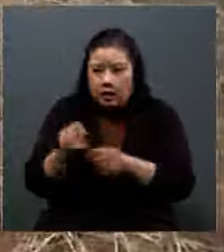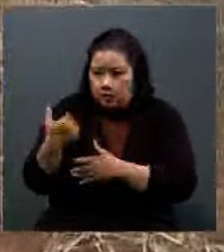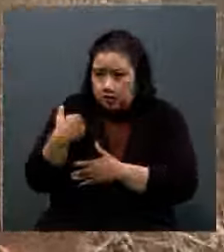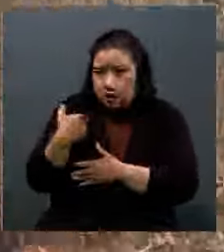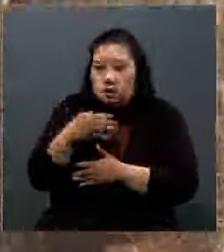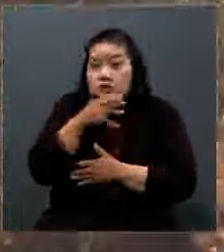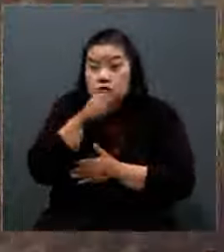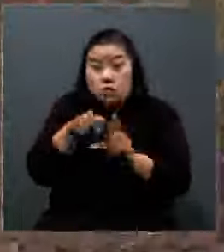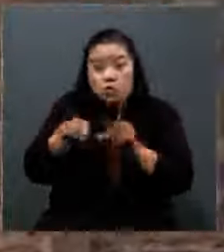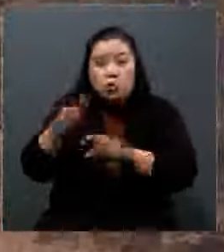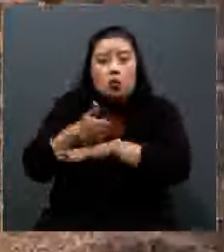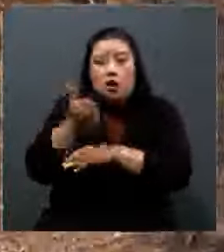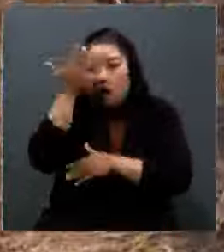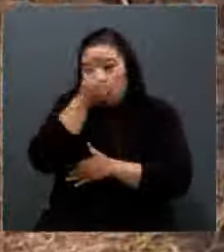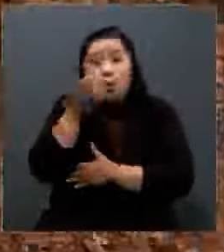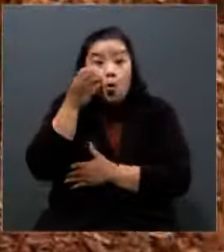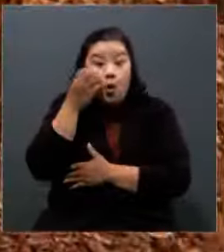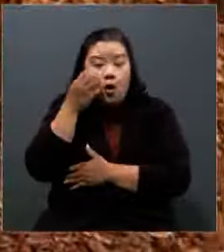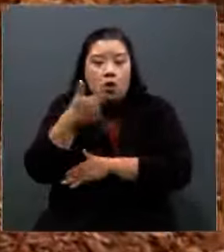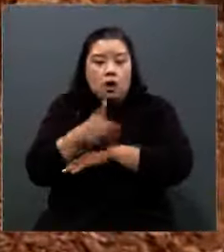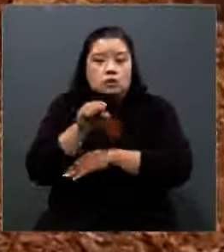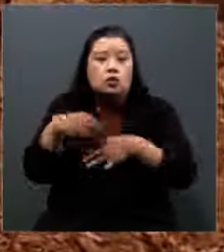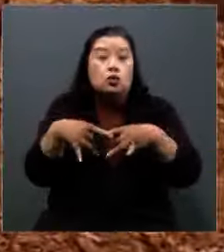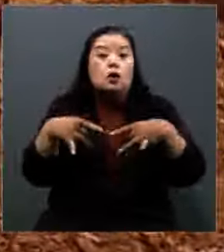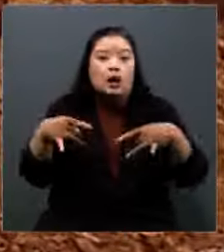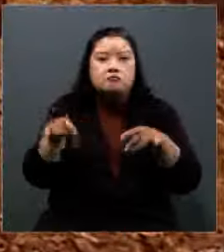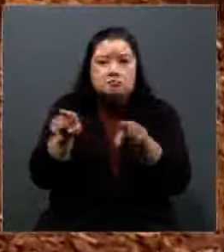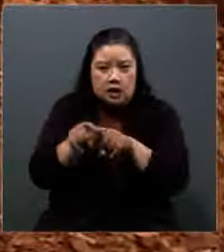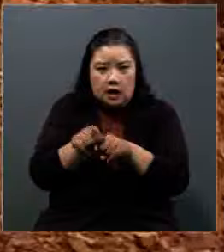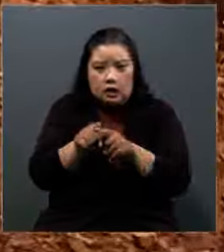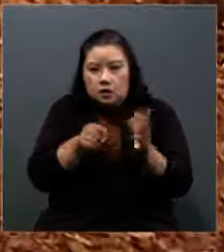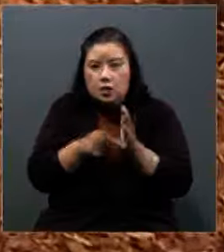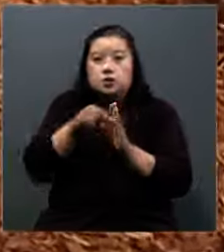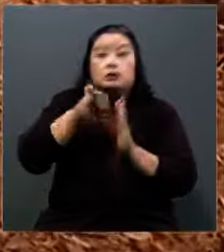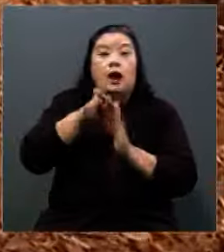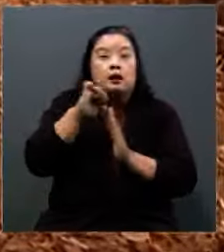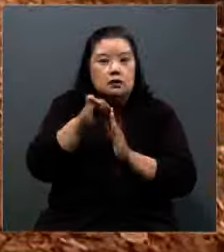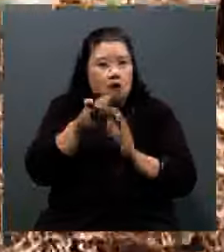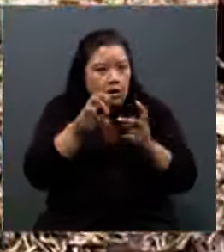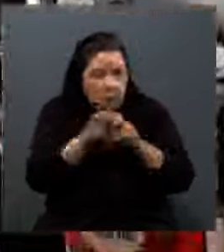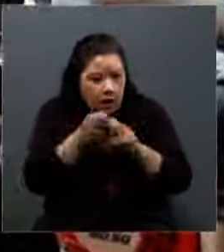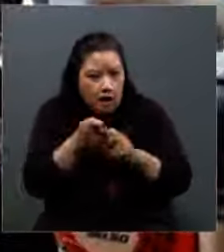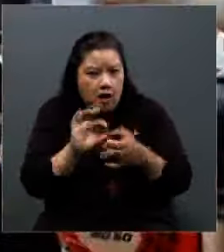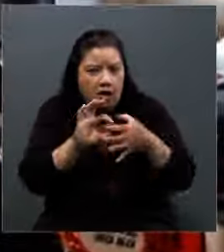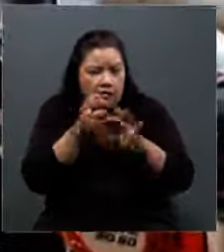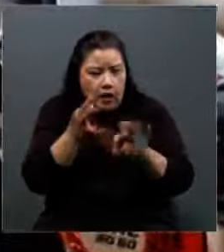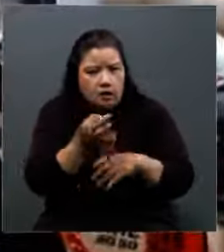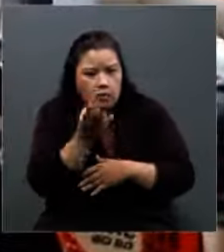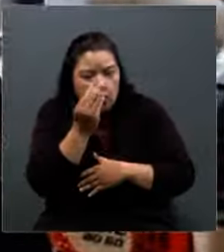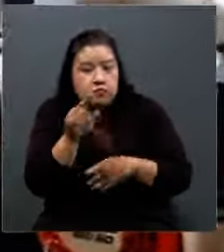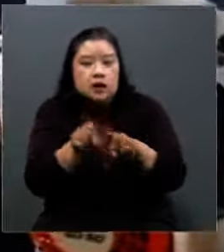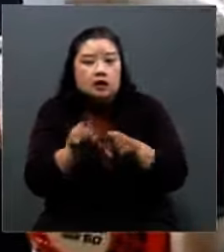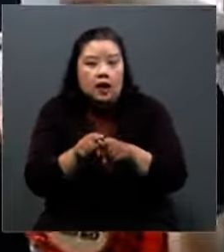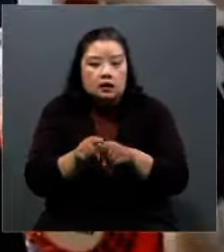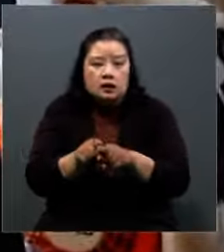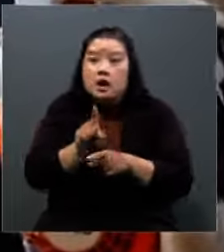ตน์พรรคก้าวไกลพรรคแกนนำฝ่ายค้านก็มาเชียงใหม่มาติดตามแก้ปัญหาไฟป่าเหมือนกันก็เลยไปถามนายกว่ามองดราม่านี้ว่ายังไง